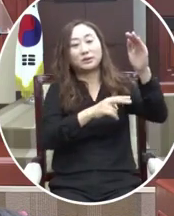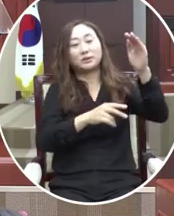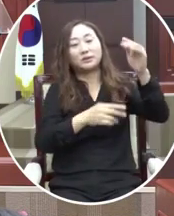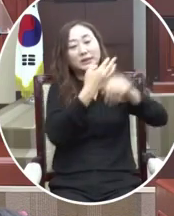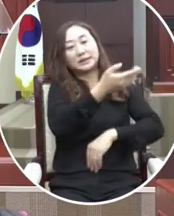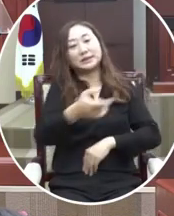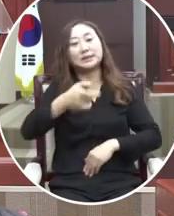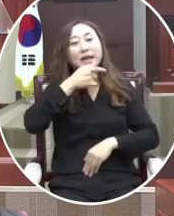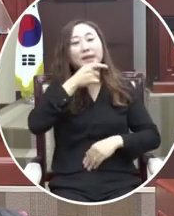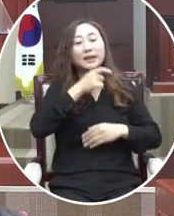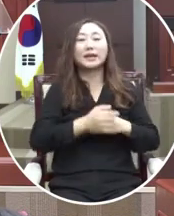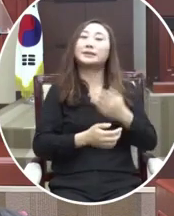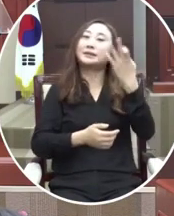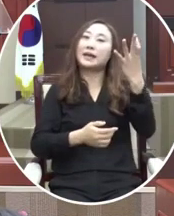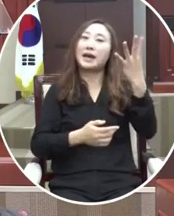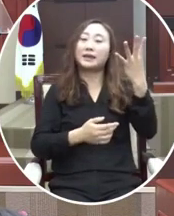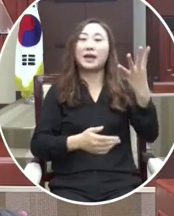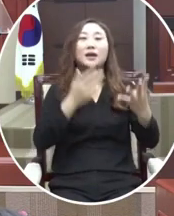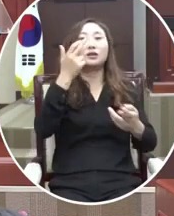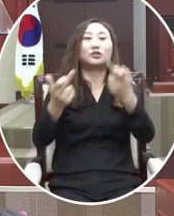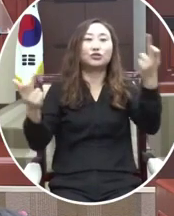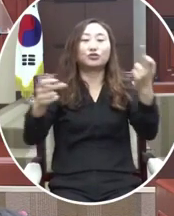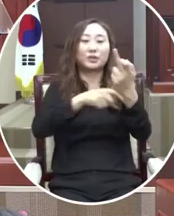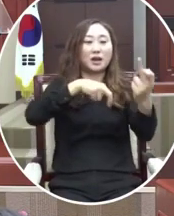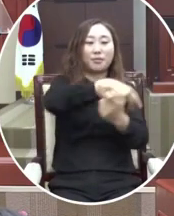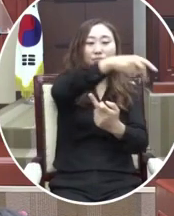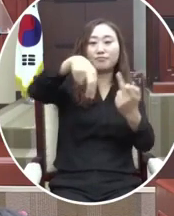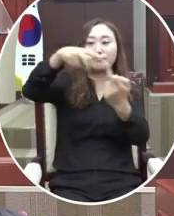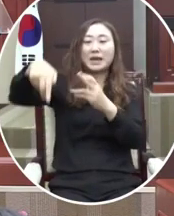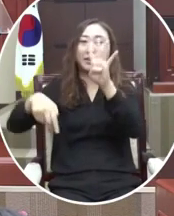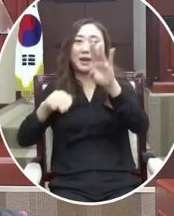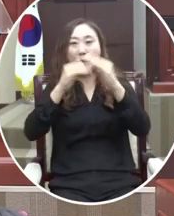이어 노구의 4대 숲길 산책로를